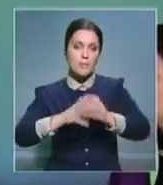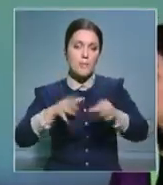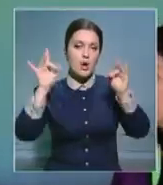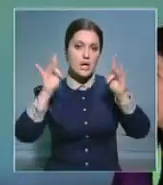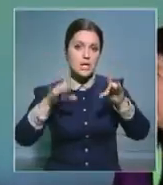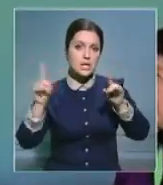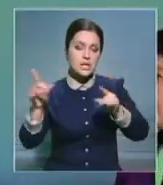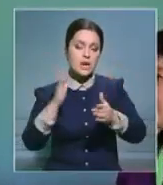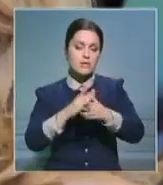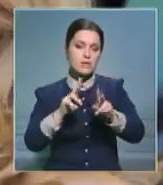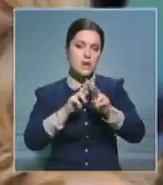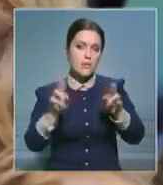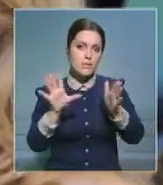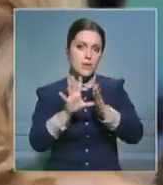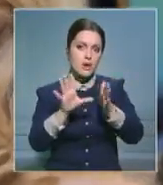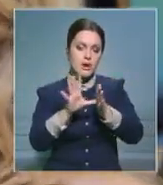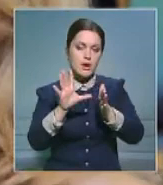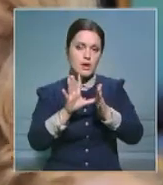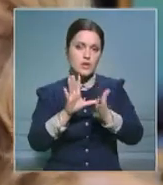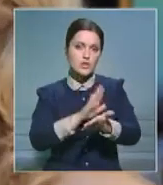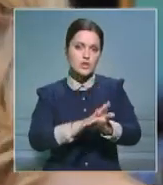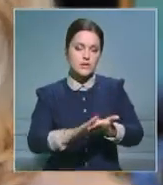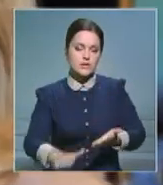быстрого питания.